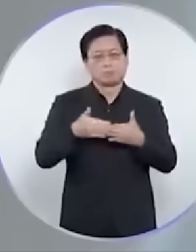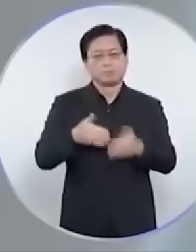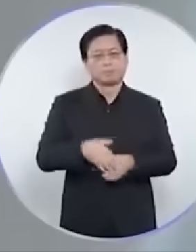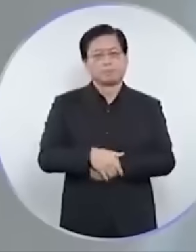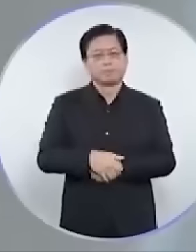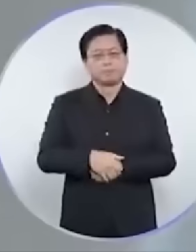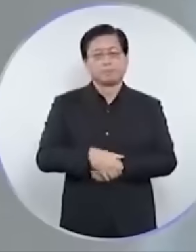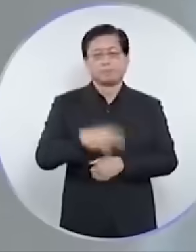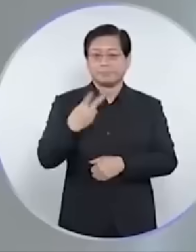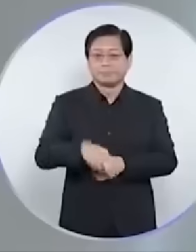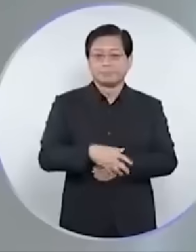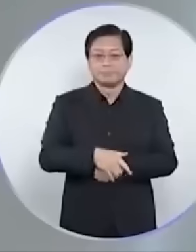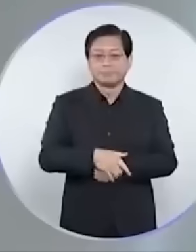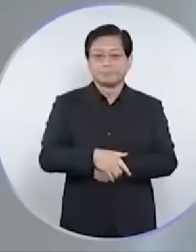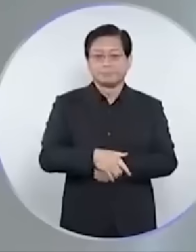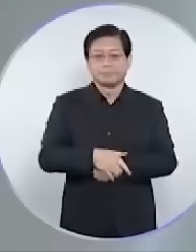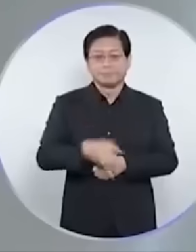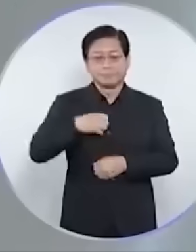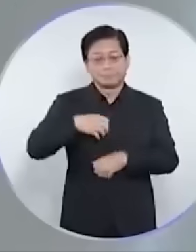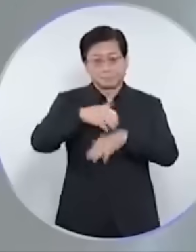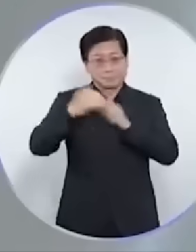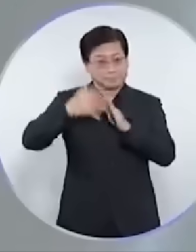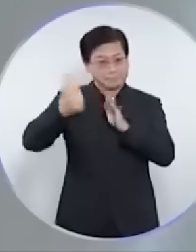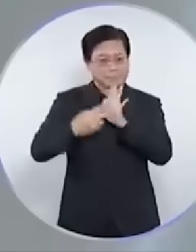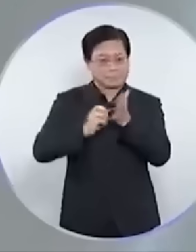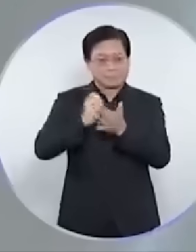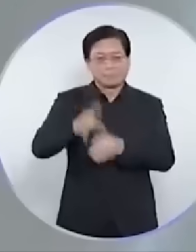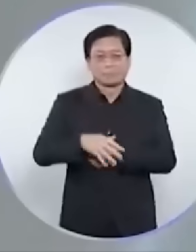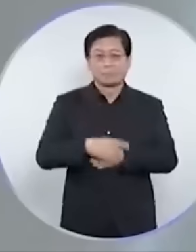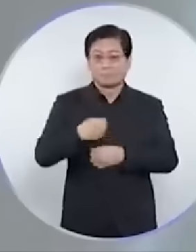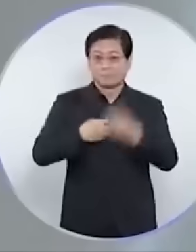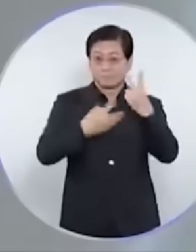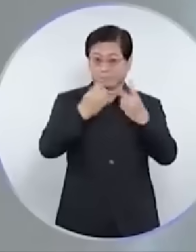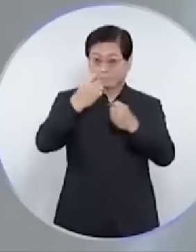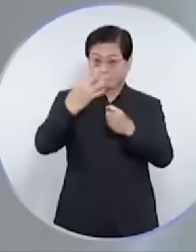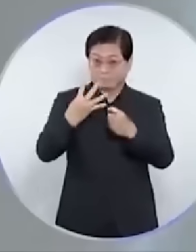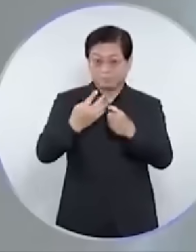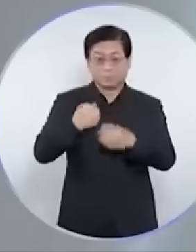的。另外，侯市长，我要跟你说明，我